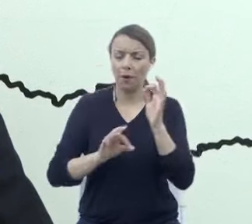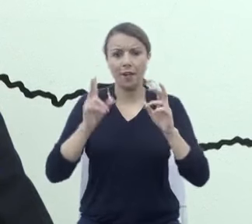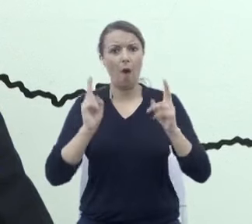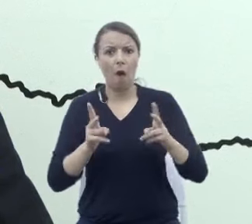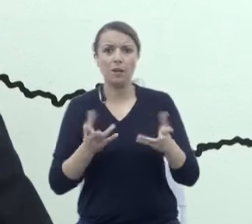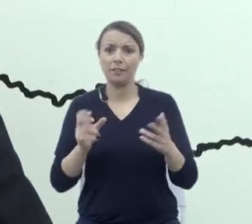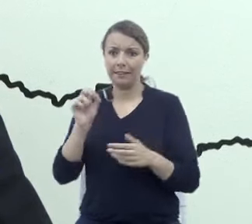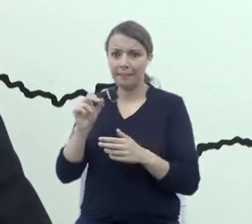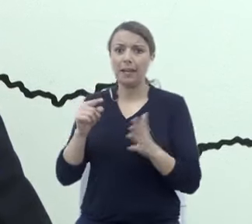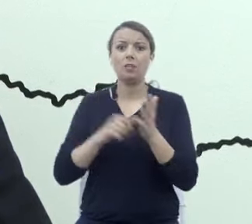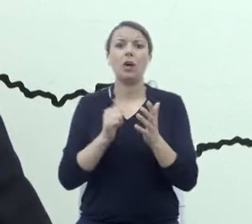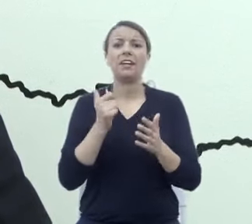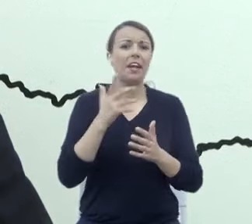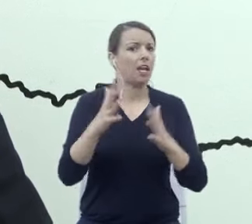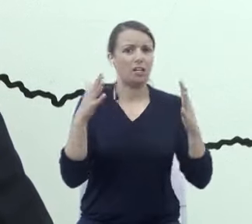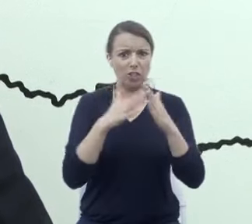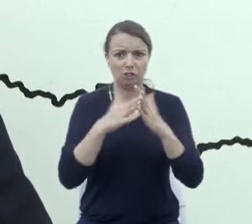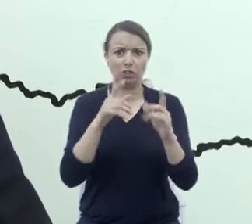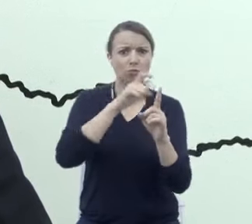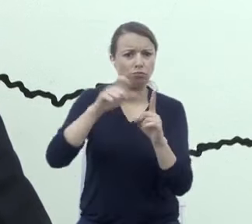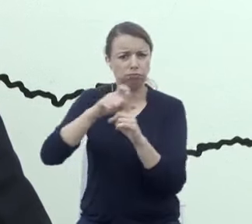Kilkudziesięciu sztuk amunicji odstrzelonej